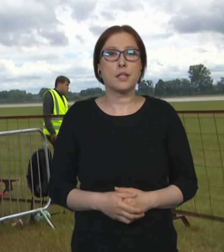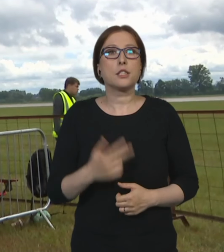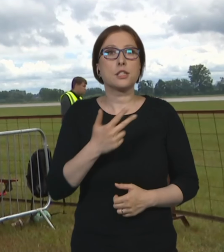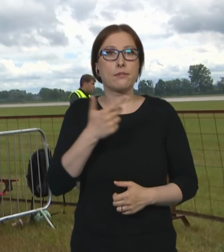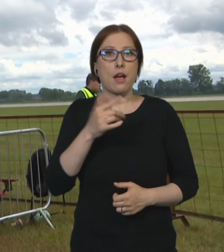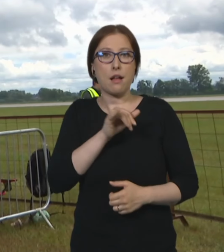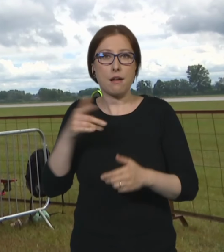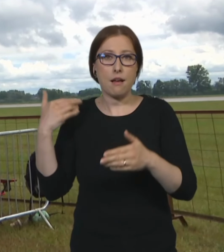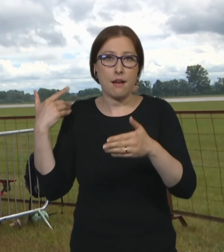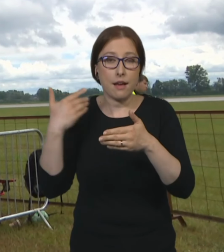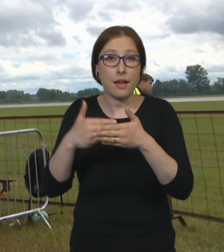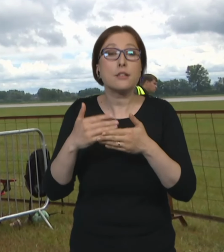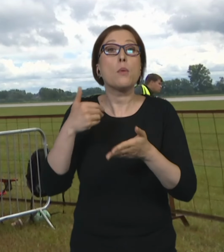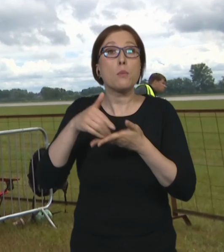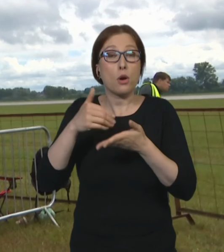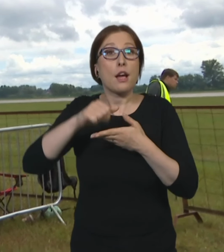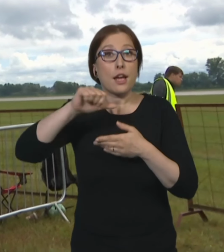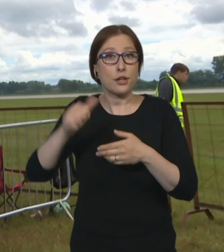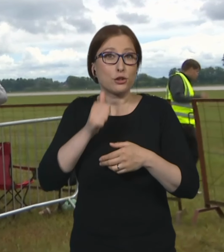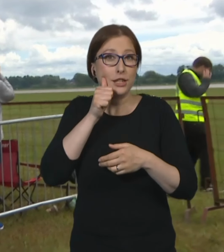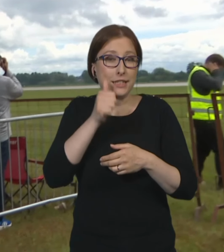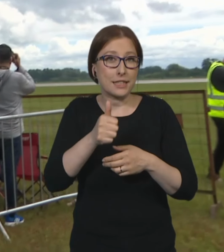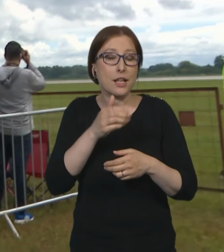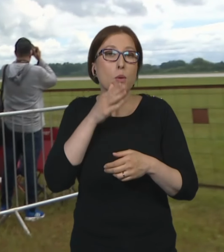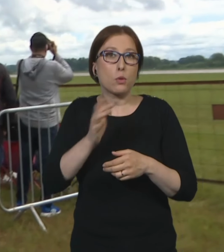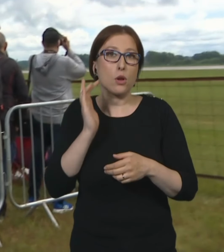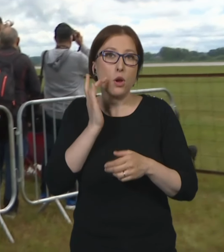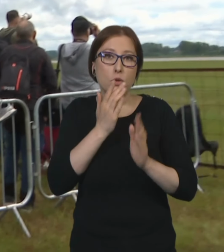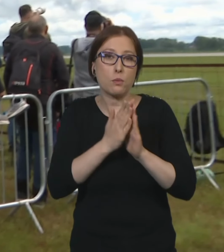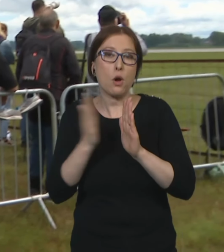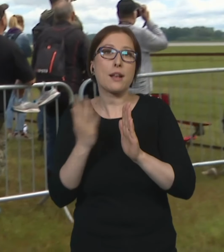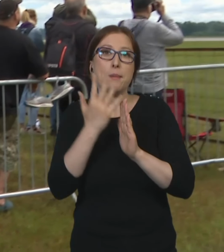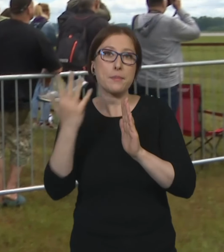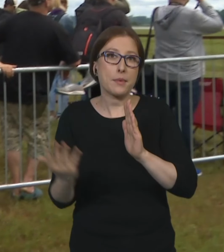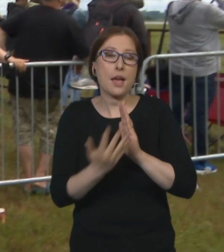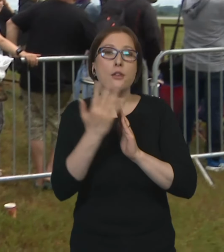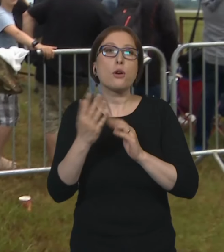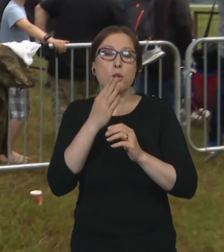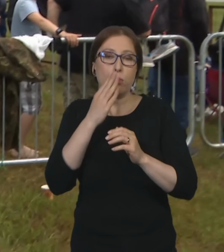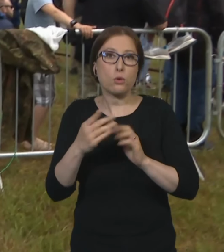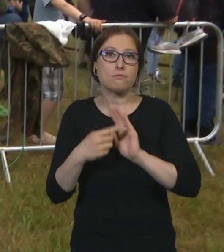32. aviatická pouť pokračuje také zítra a znovu nabídne 5-hodinový program